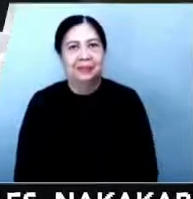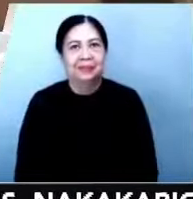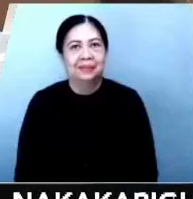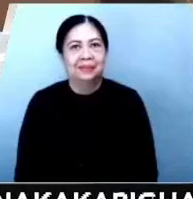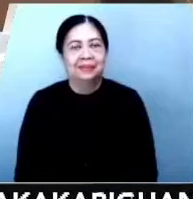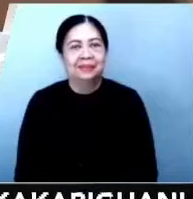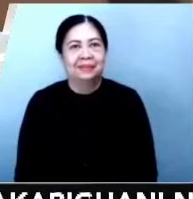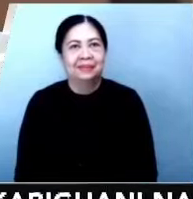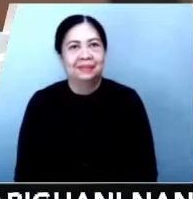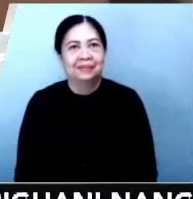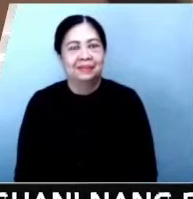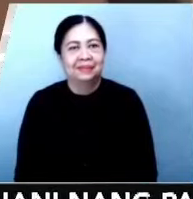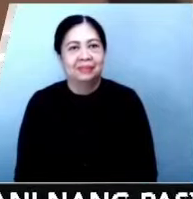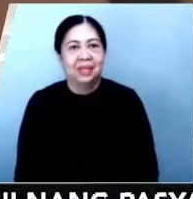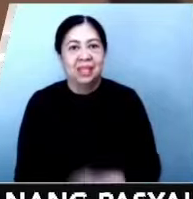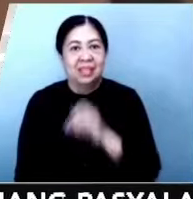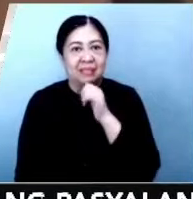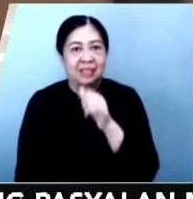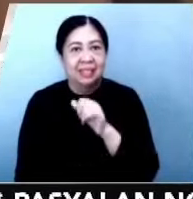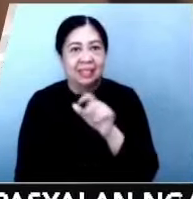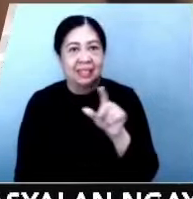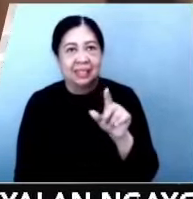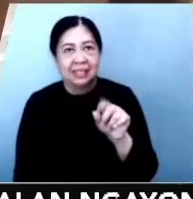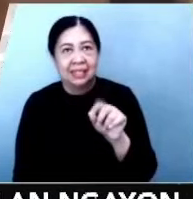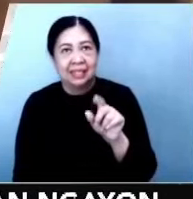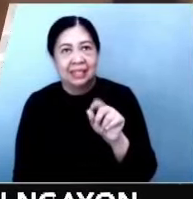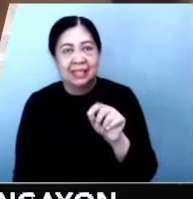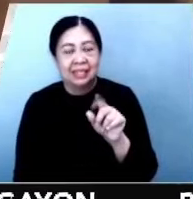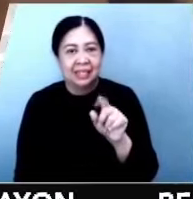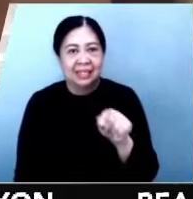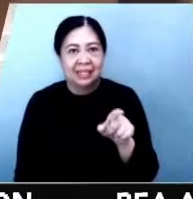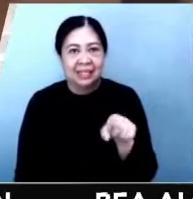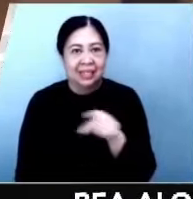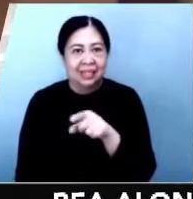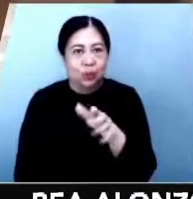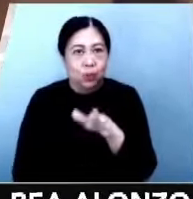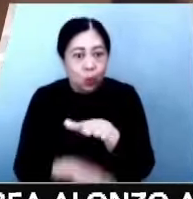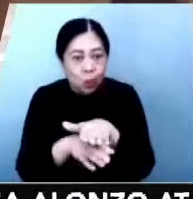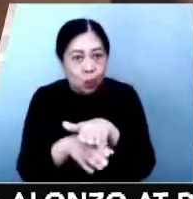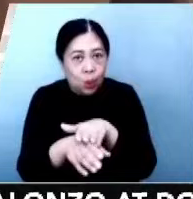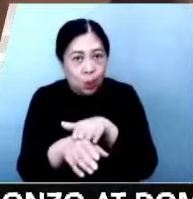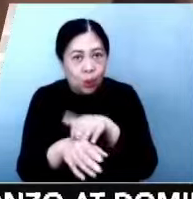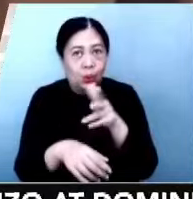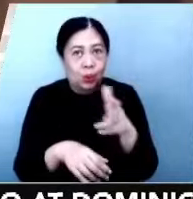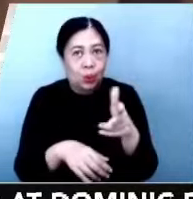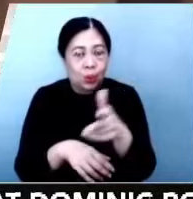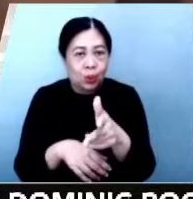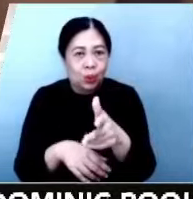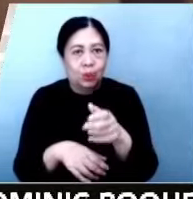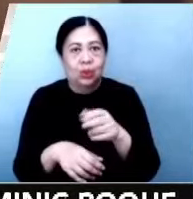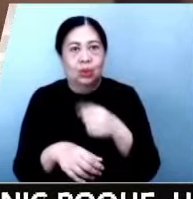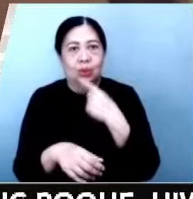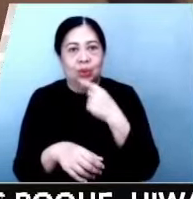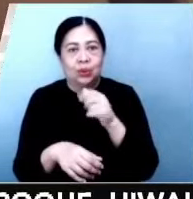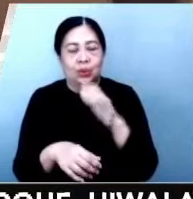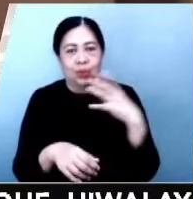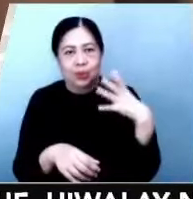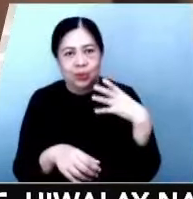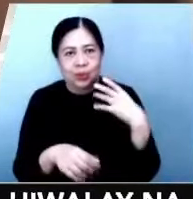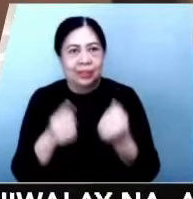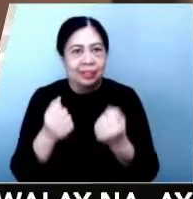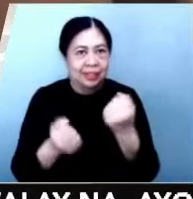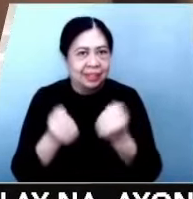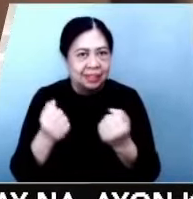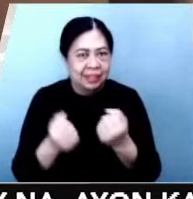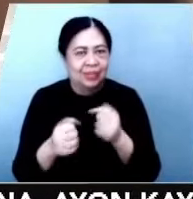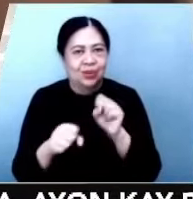Pwede pala gamitin ito sa ano sa sasakyan nga dandahan lang pag magmaneho. O yun ang ginamit